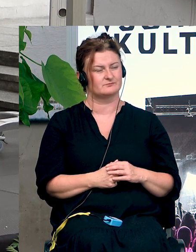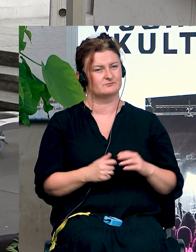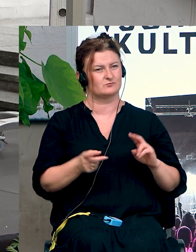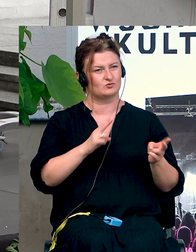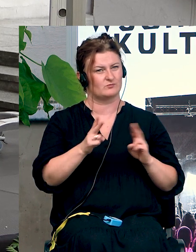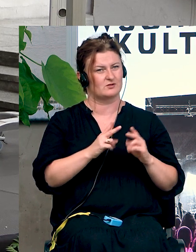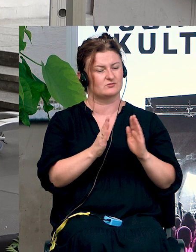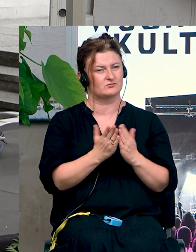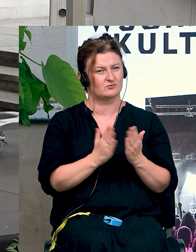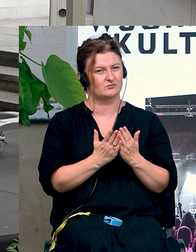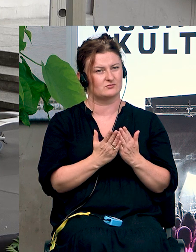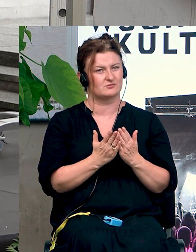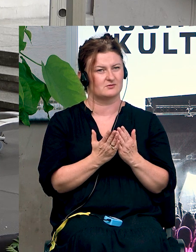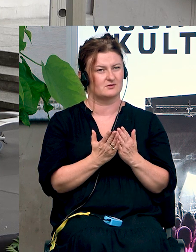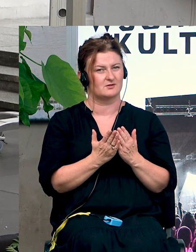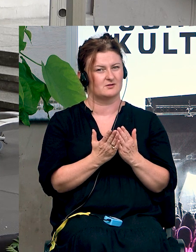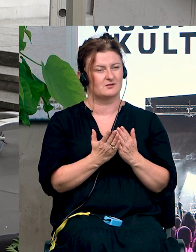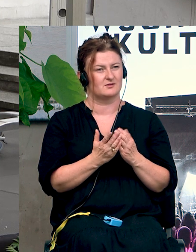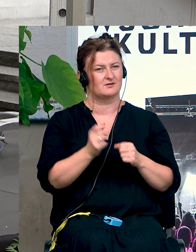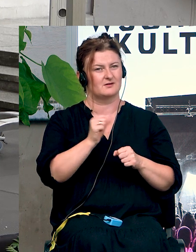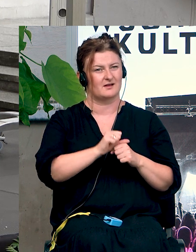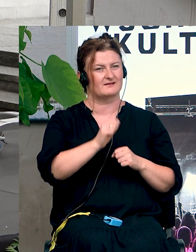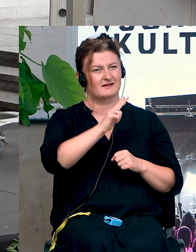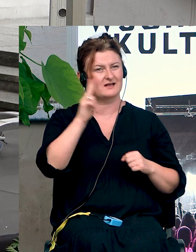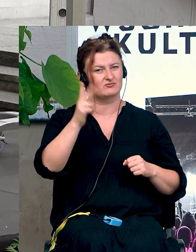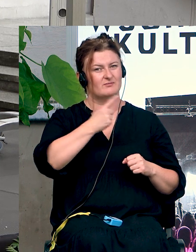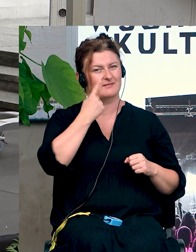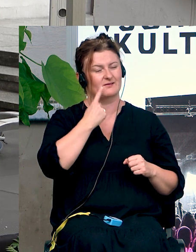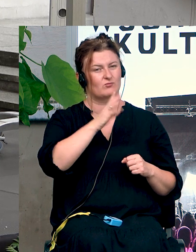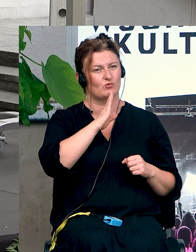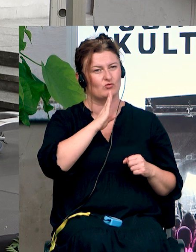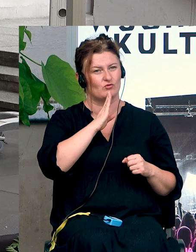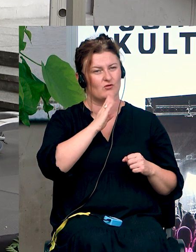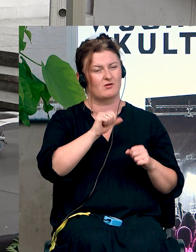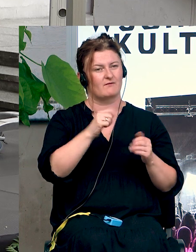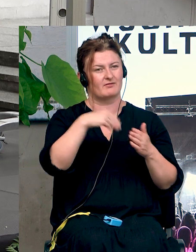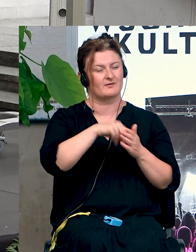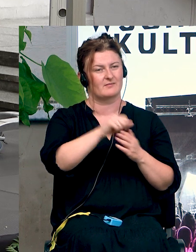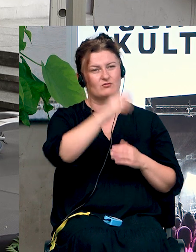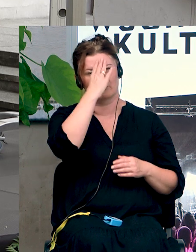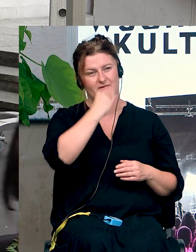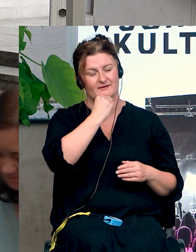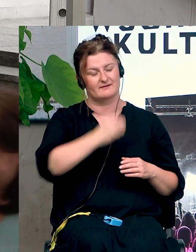tłumaczenie tej książki jest w każdym języku wygląda podobnie, bo jest z ilustracjami, prawda?